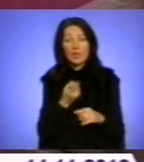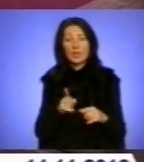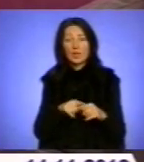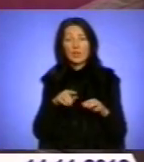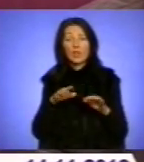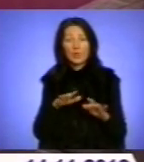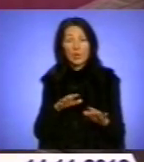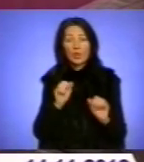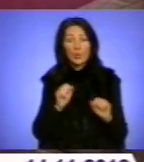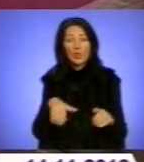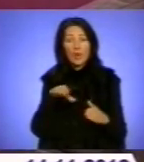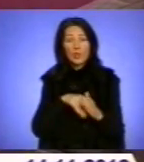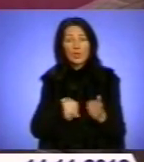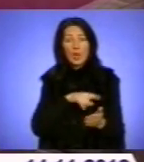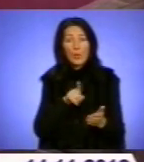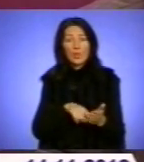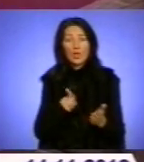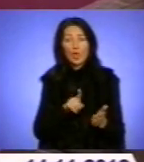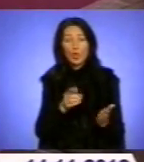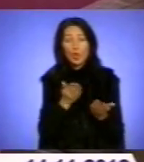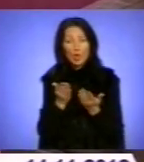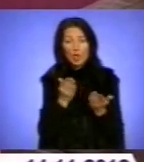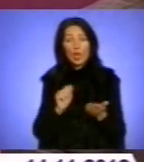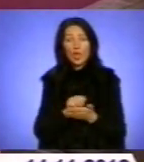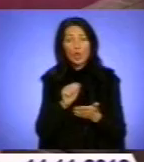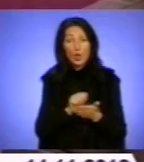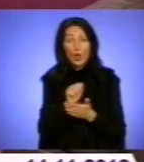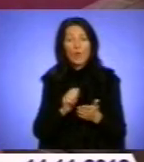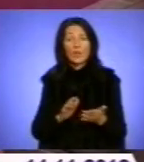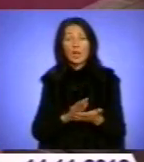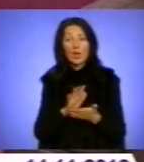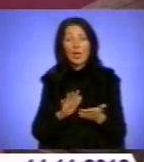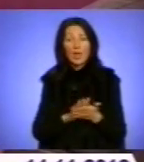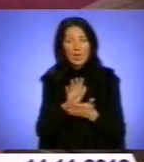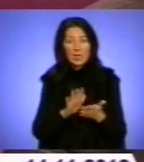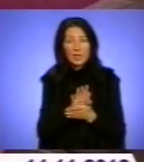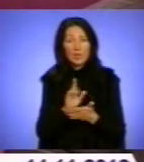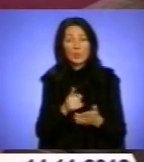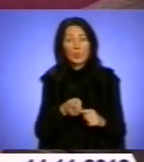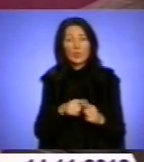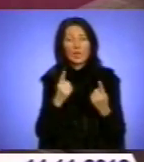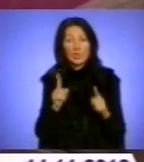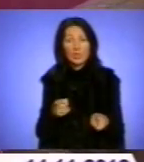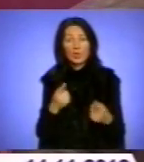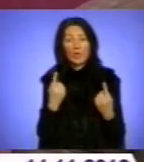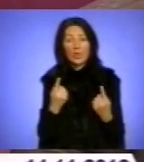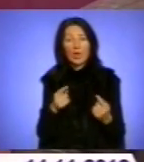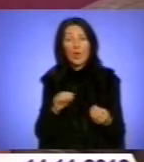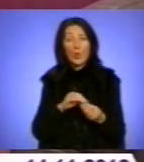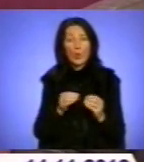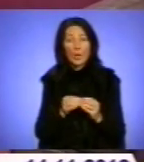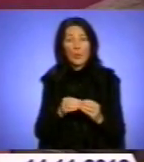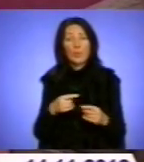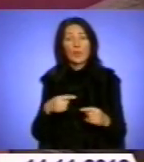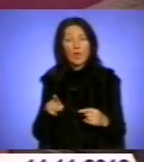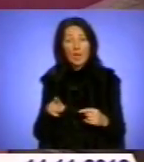включити і питання щодо читання друкованих засобів масової інформації, тому що це дійсно велика проблема. А